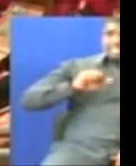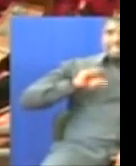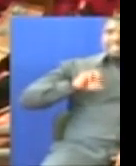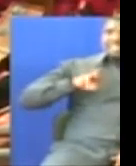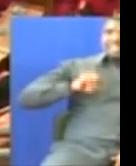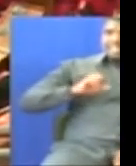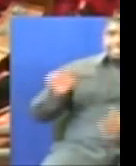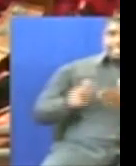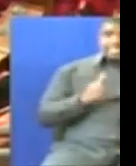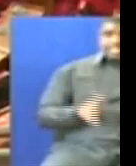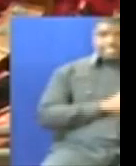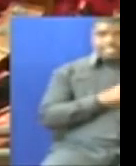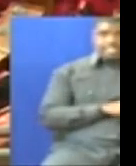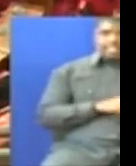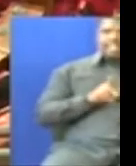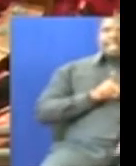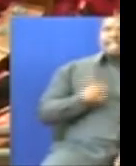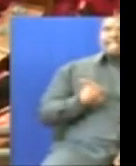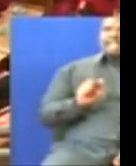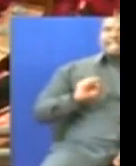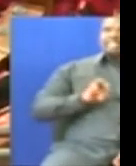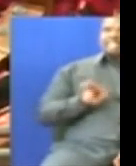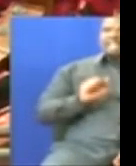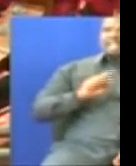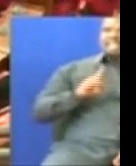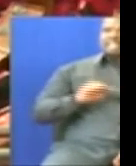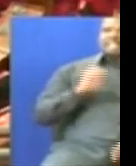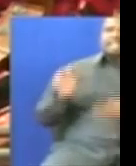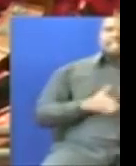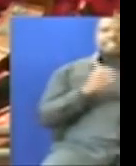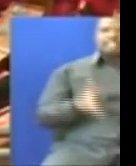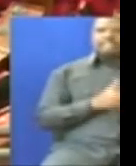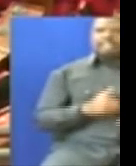mheshimiwa Alex Rafael Gashaza ajiandae.